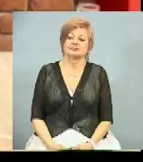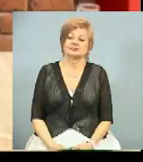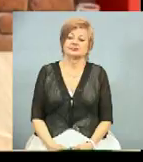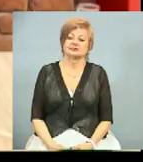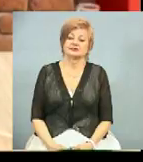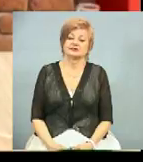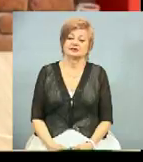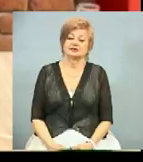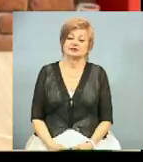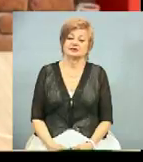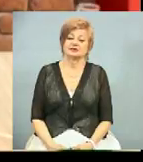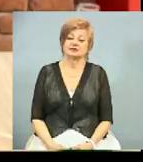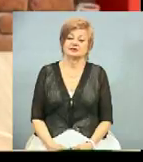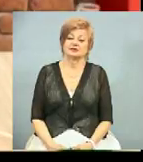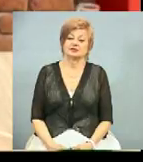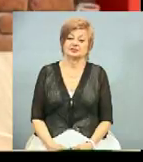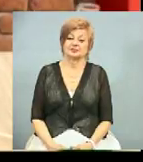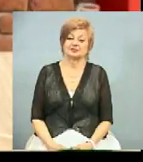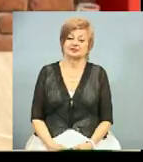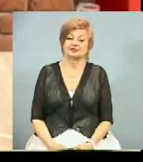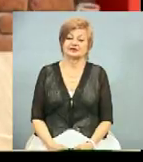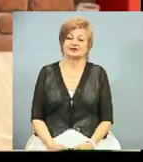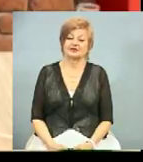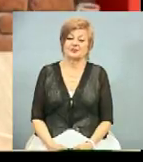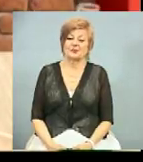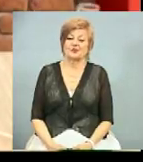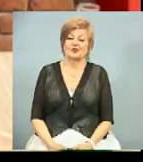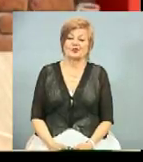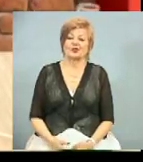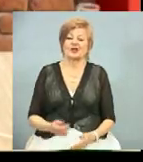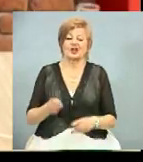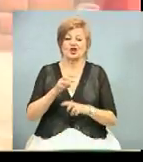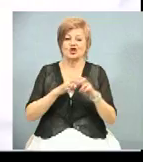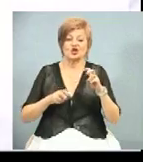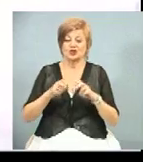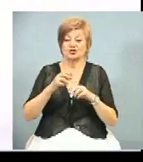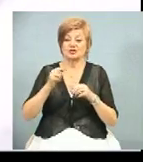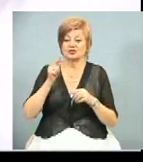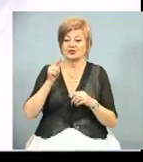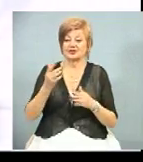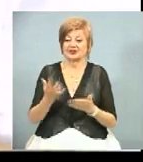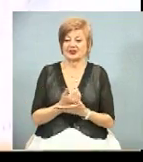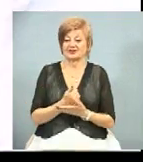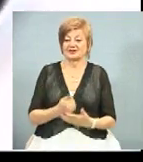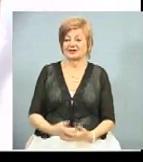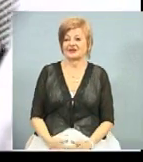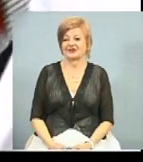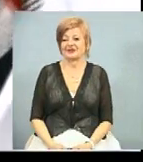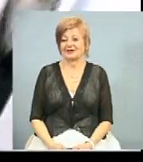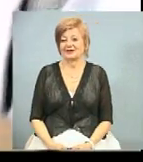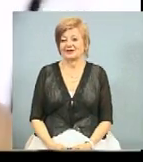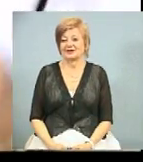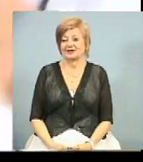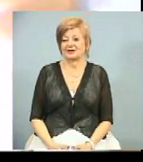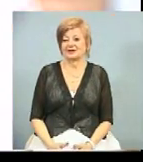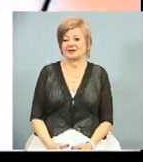так, раз. І шампур пройшов. Тепер знаходимо верхню точку. Опа!